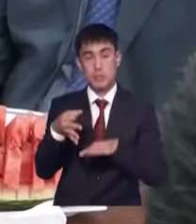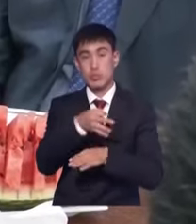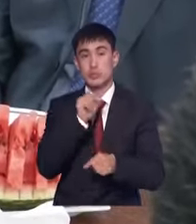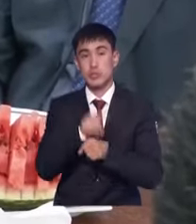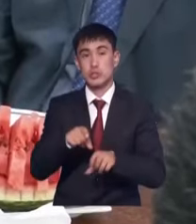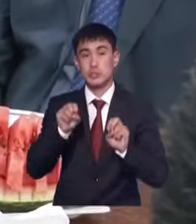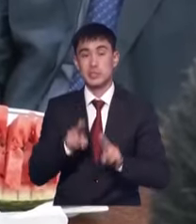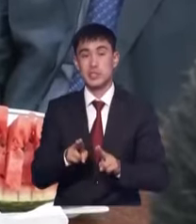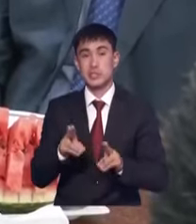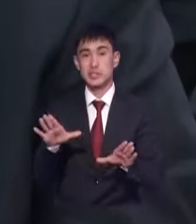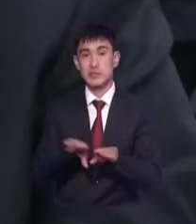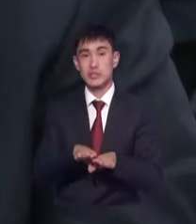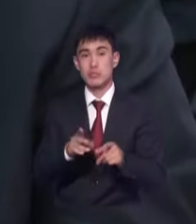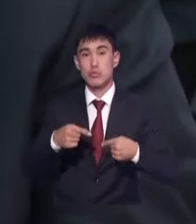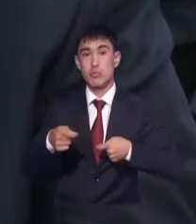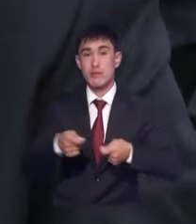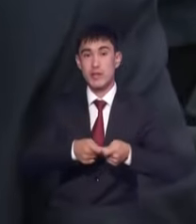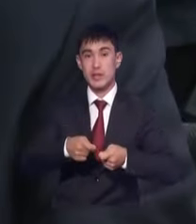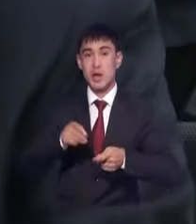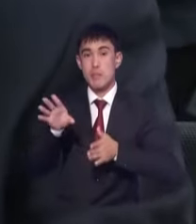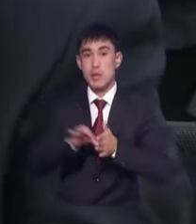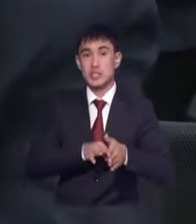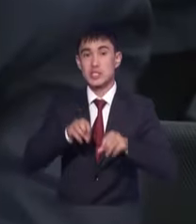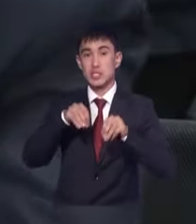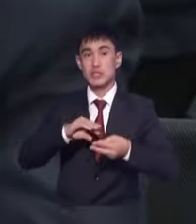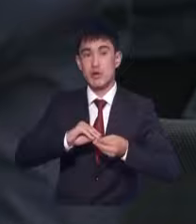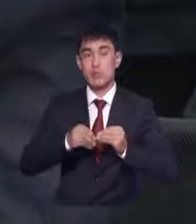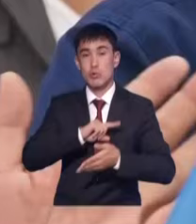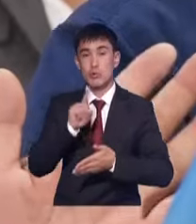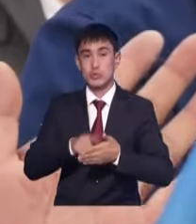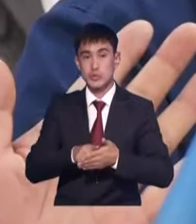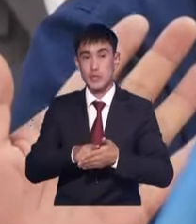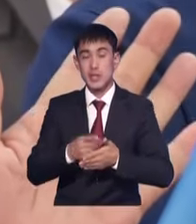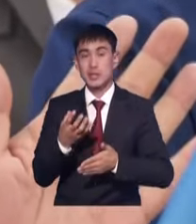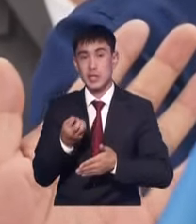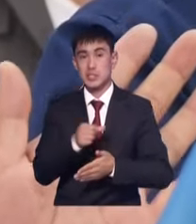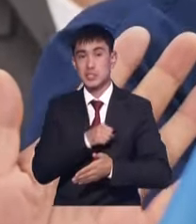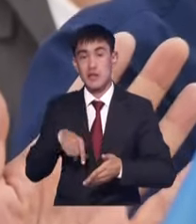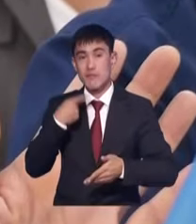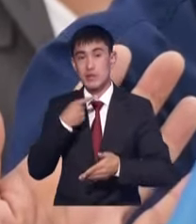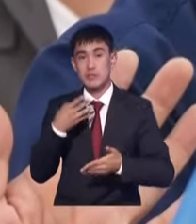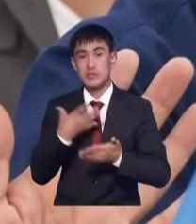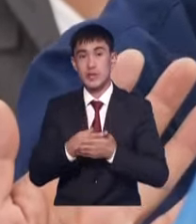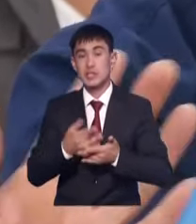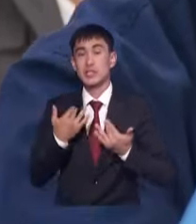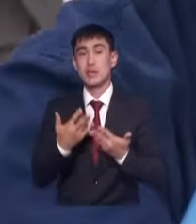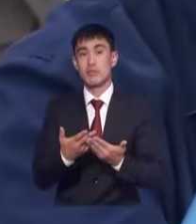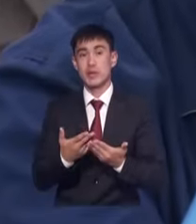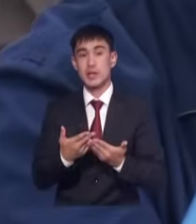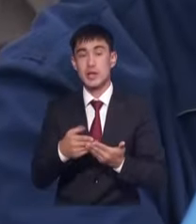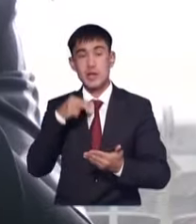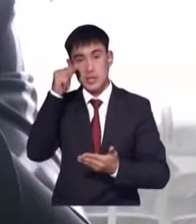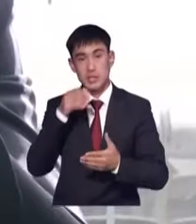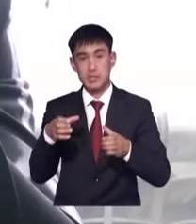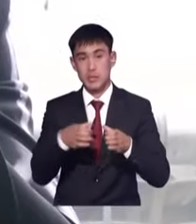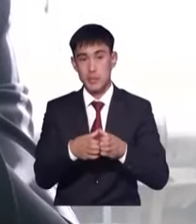поручил специалистам соответствующего управления оперативно разрешить вопрос инвестора. Также и сам выдвинул конкретные требования к представителям